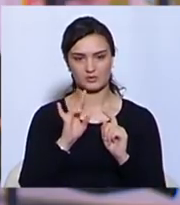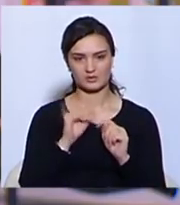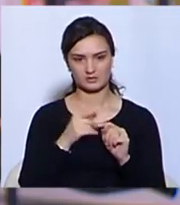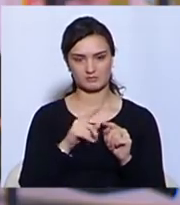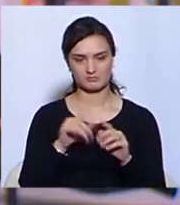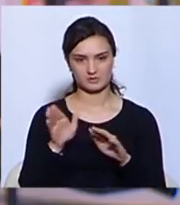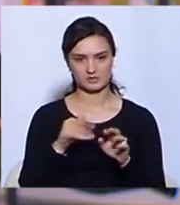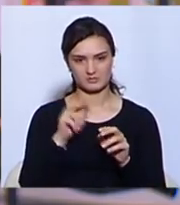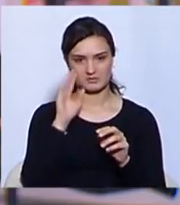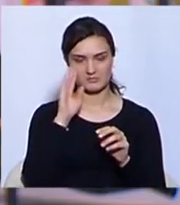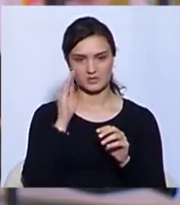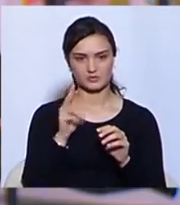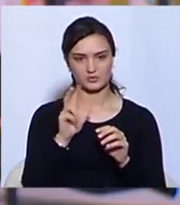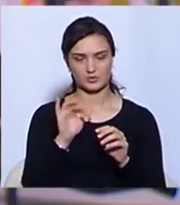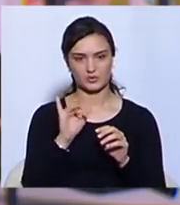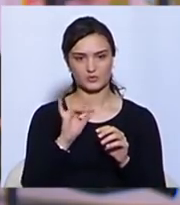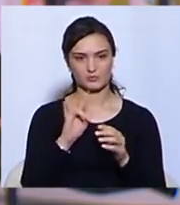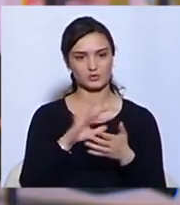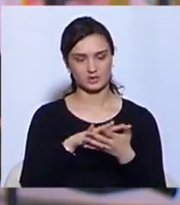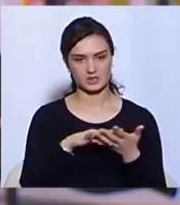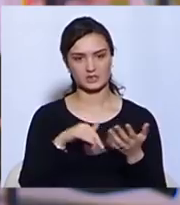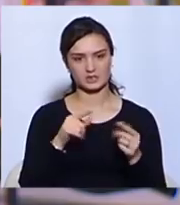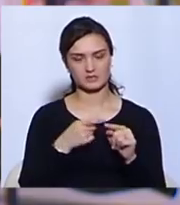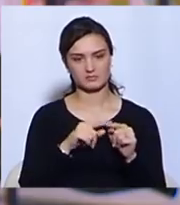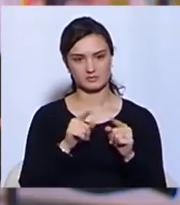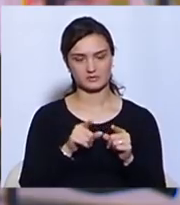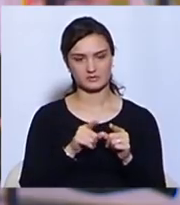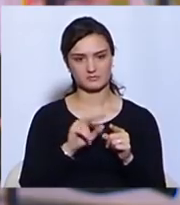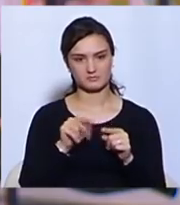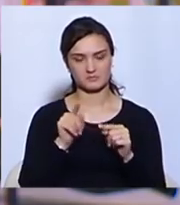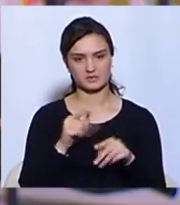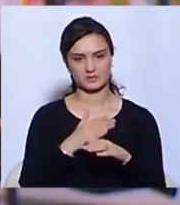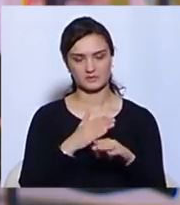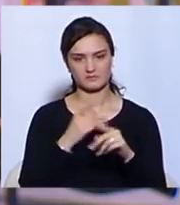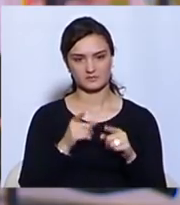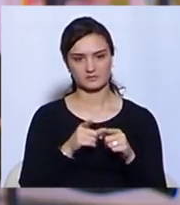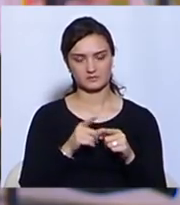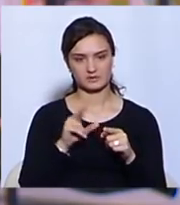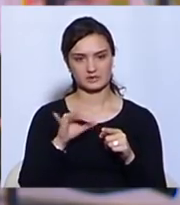არეალიდან მიდის და მამაკაცური ჰორმონები ააგრძელებს გამომუშავებას, მას აქვს ეგრეთ